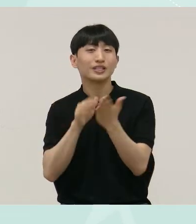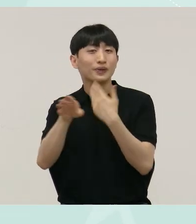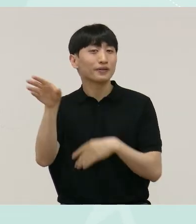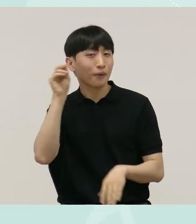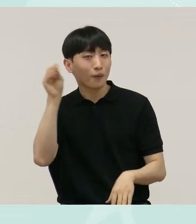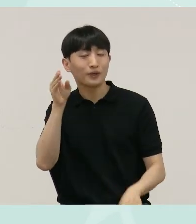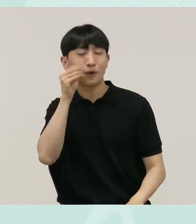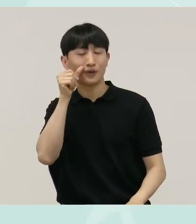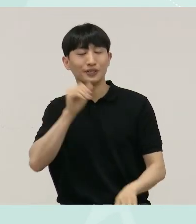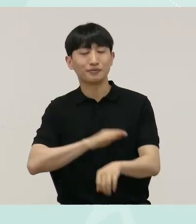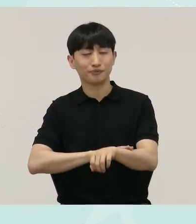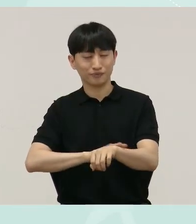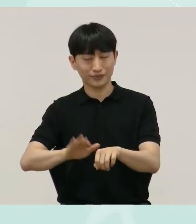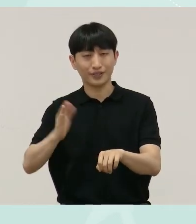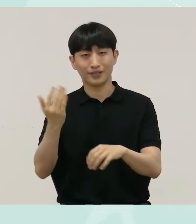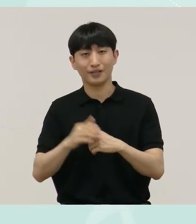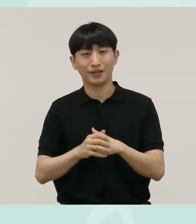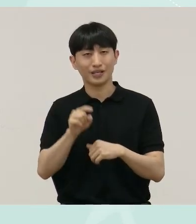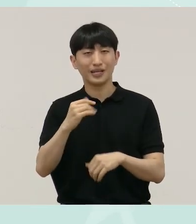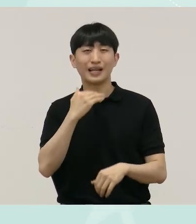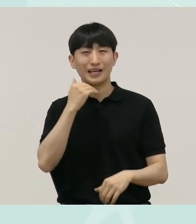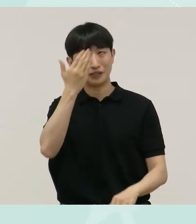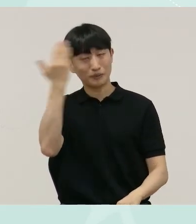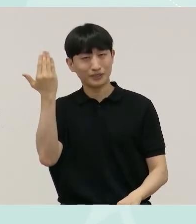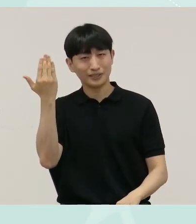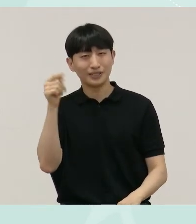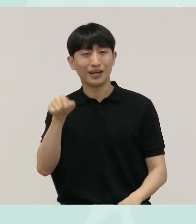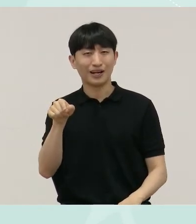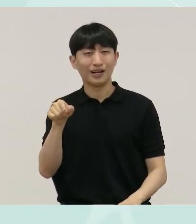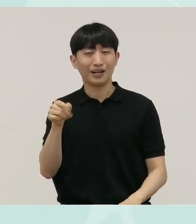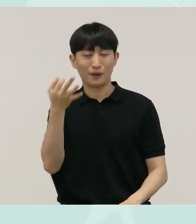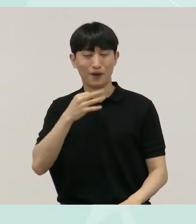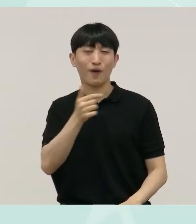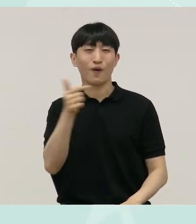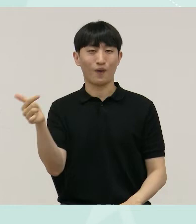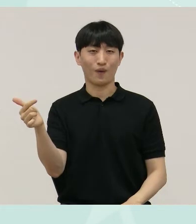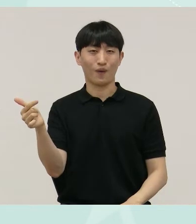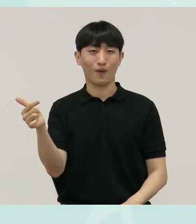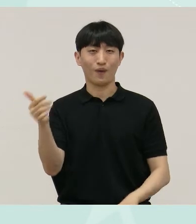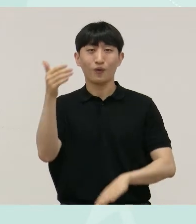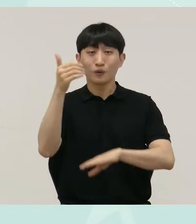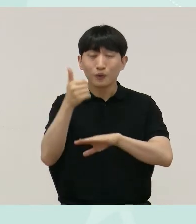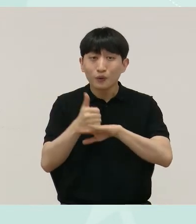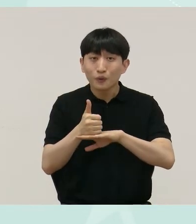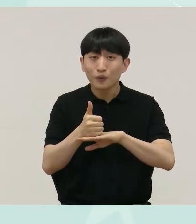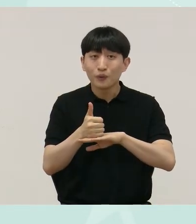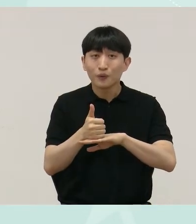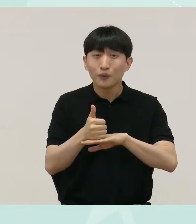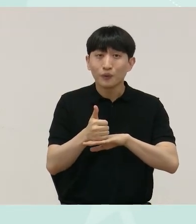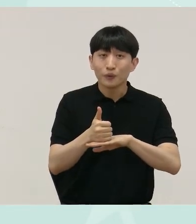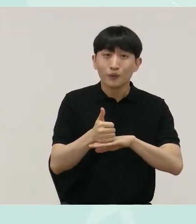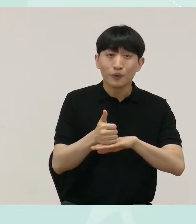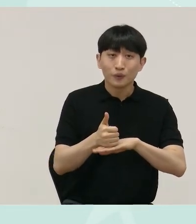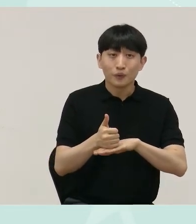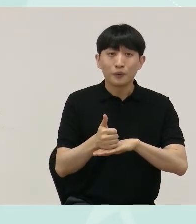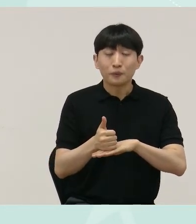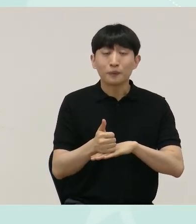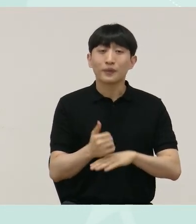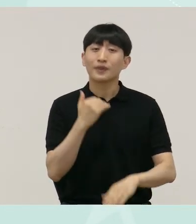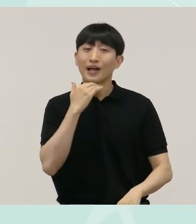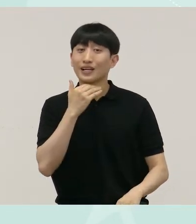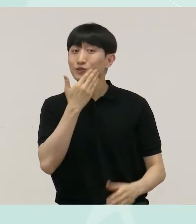아무래도 젊은 세대가 더 유리한 부분이 있기 때문에 환자분들의 상담하실 때 이 부분이 강조가 되어야 될 것 같고요.